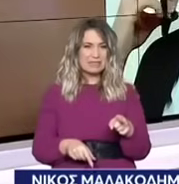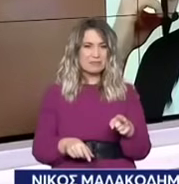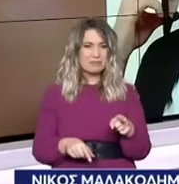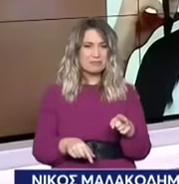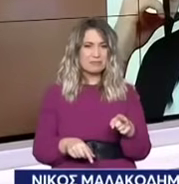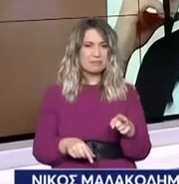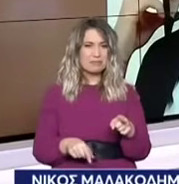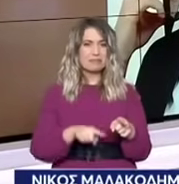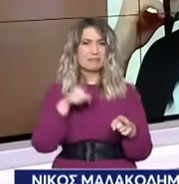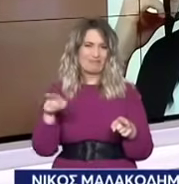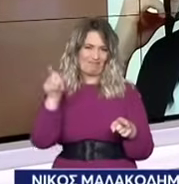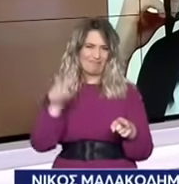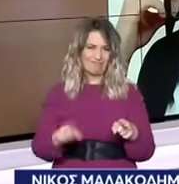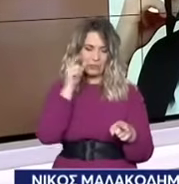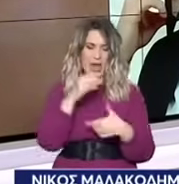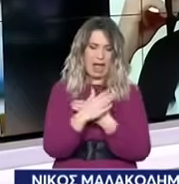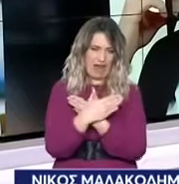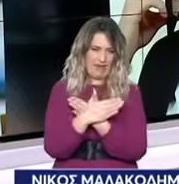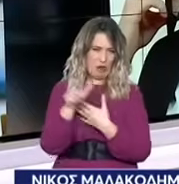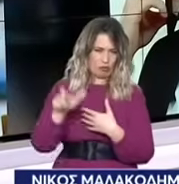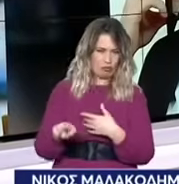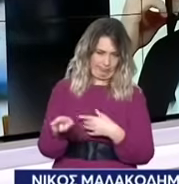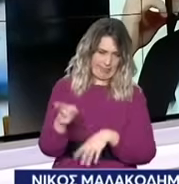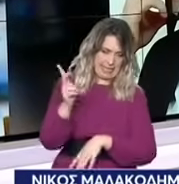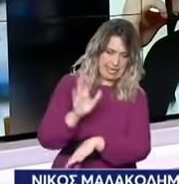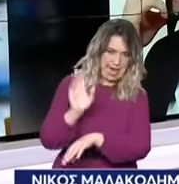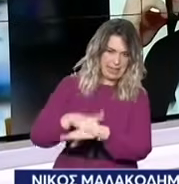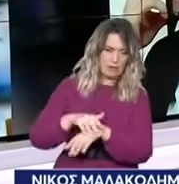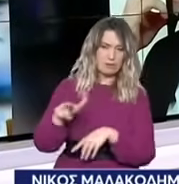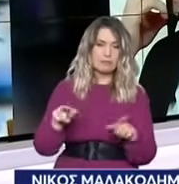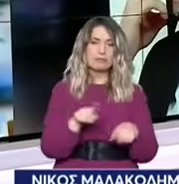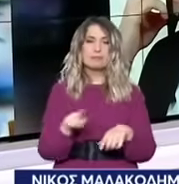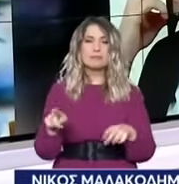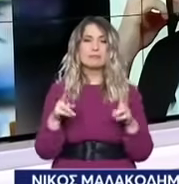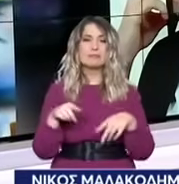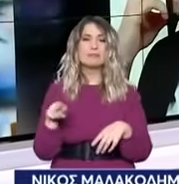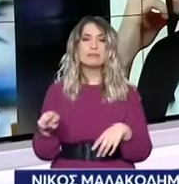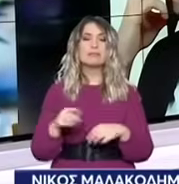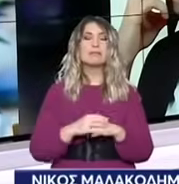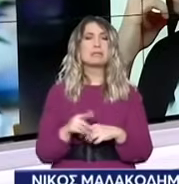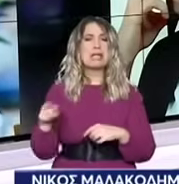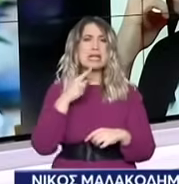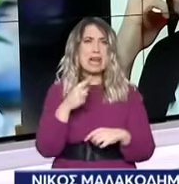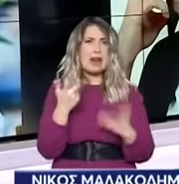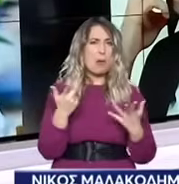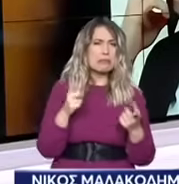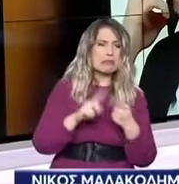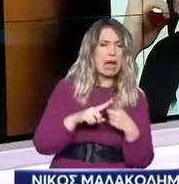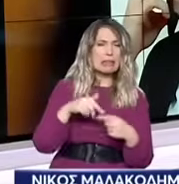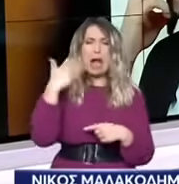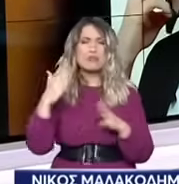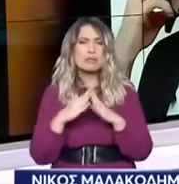τον κατηγορούμενο αλλοδαπό, όπου αντιλήφθη ότι της έκλεψε τα κλειδιά από την τσάντα της και με τα